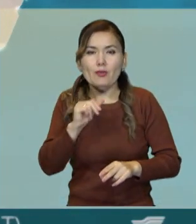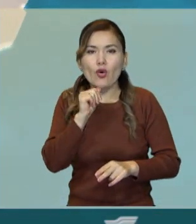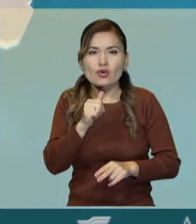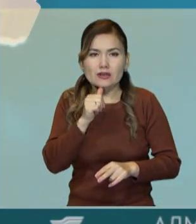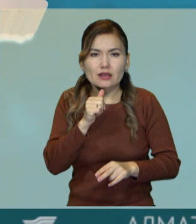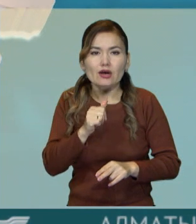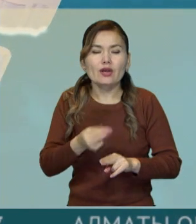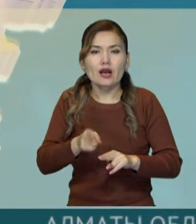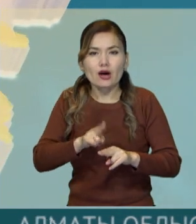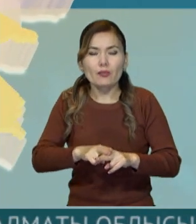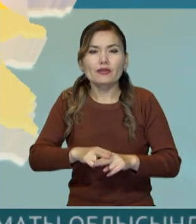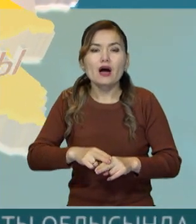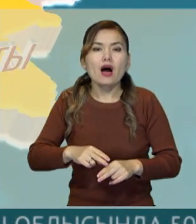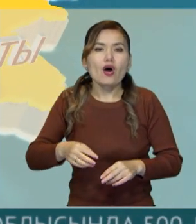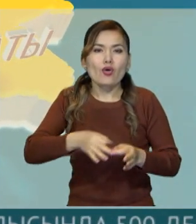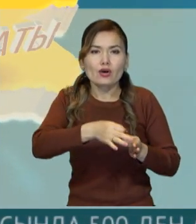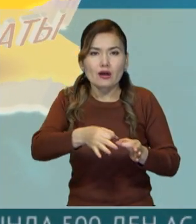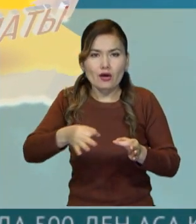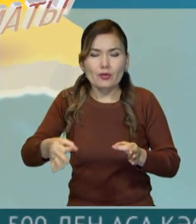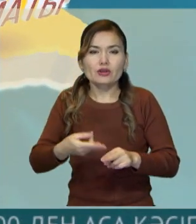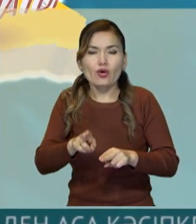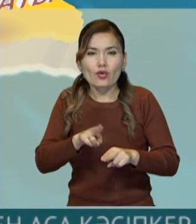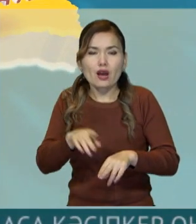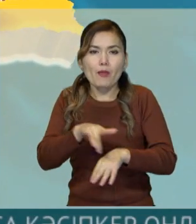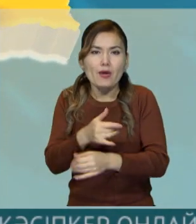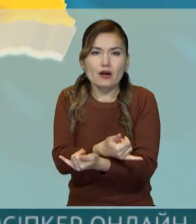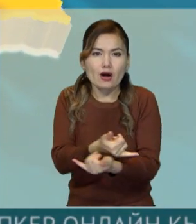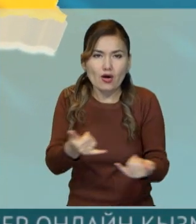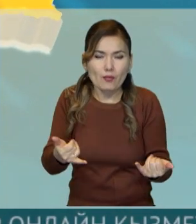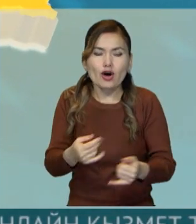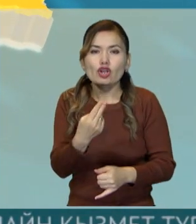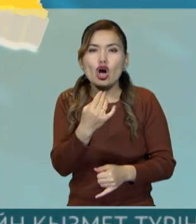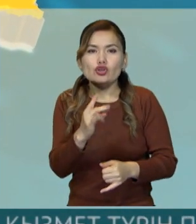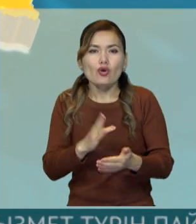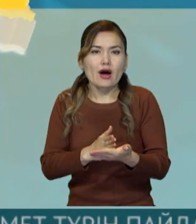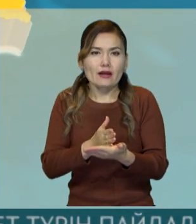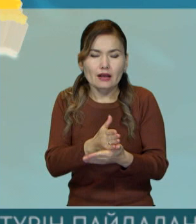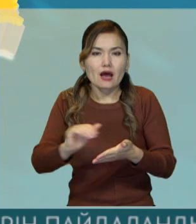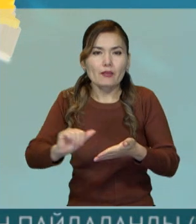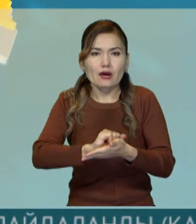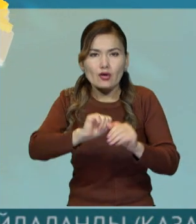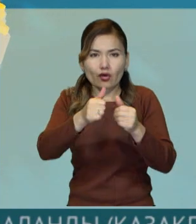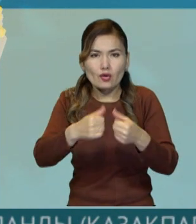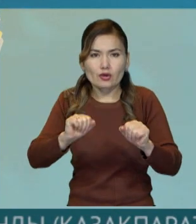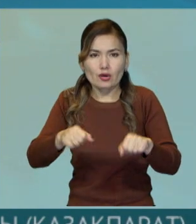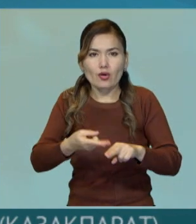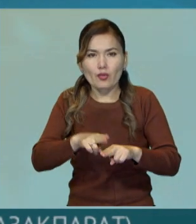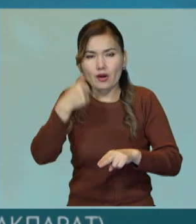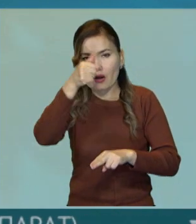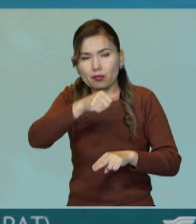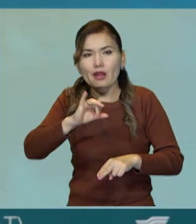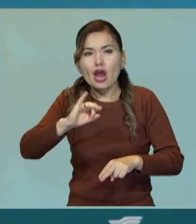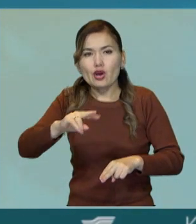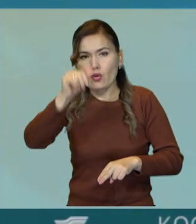Қостанай. Яғни осы арқылы тұрғындар өз-өзіне қызмет көрсету құралдары арқылы қажетті құжаттар рәсімдей алады. Мәселен, биыл шілде